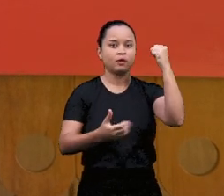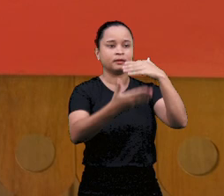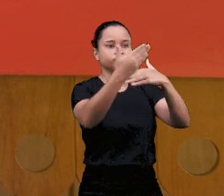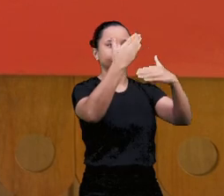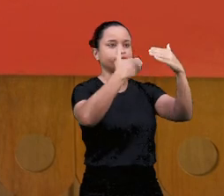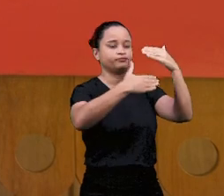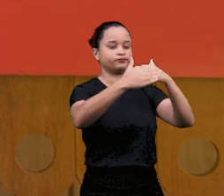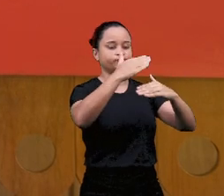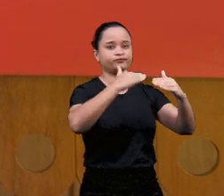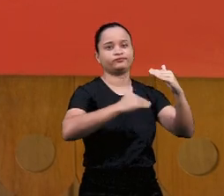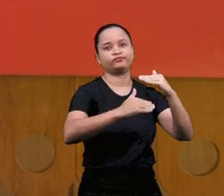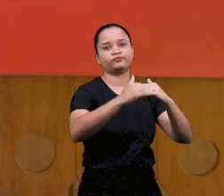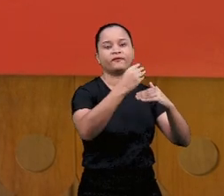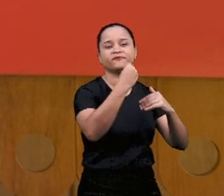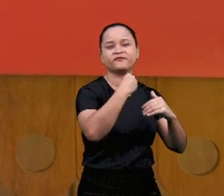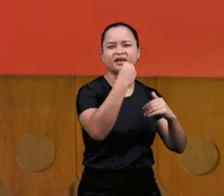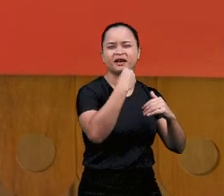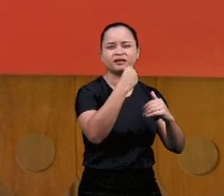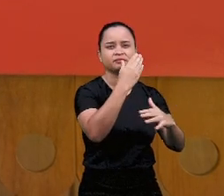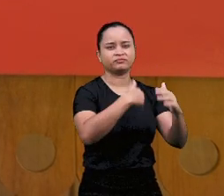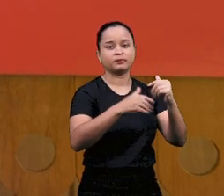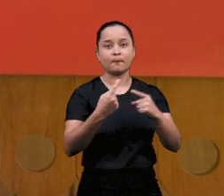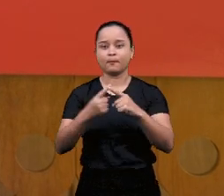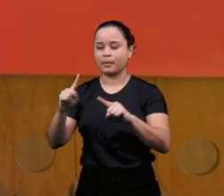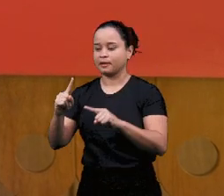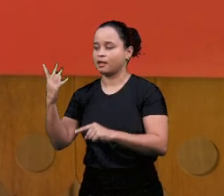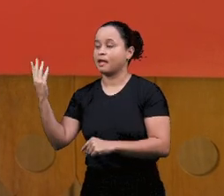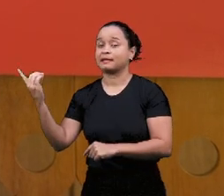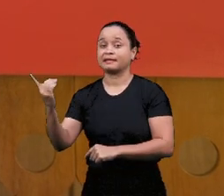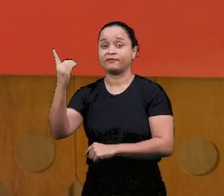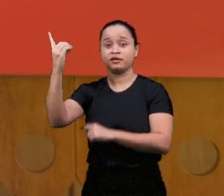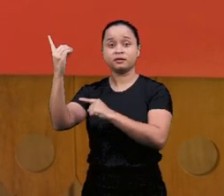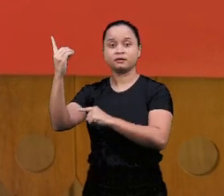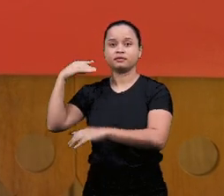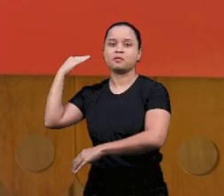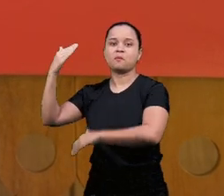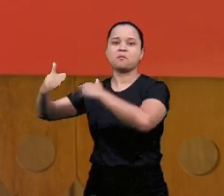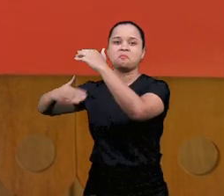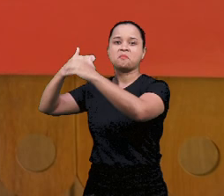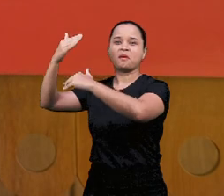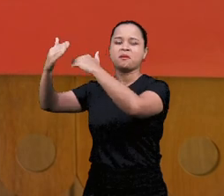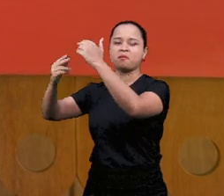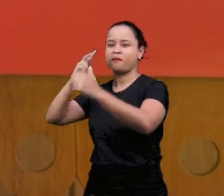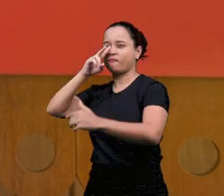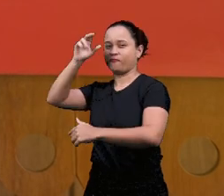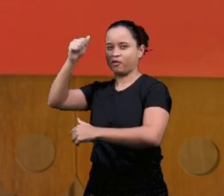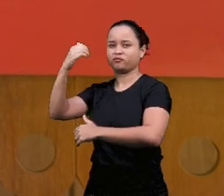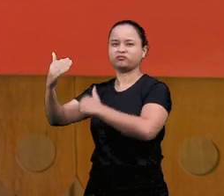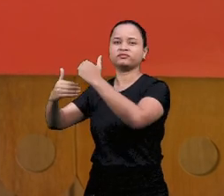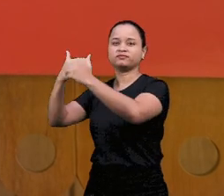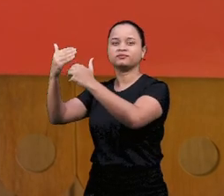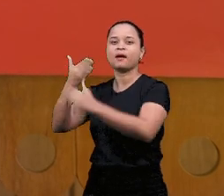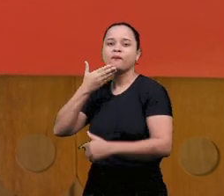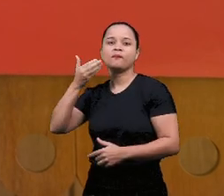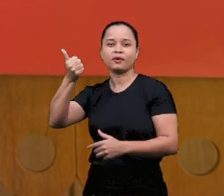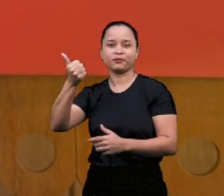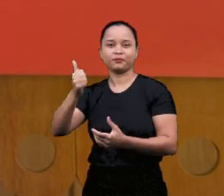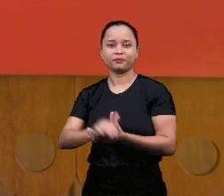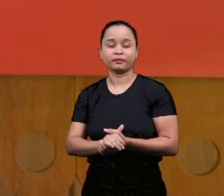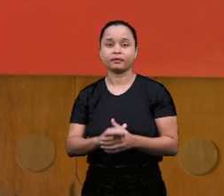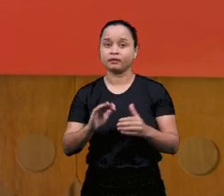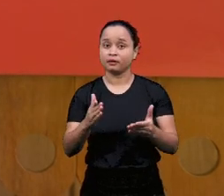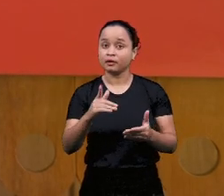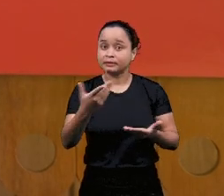Saül s'affaiblissait, et l'œuvre de David se fortifiait. Mes frères, l'Église fidèle, elle se